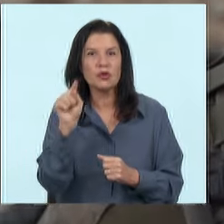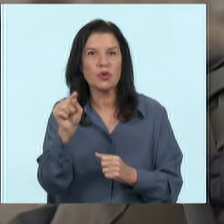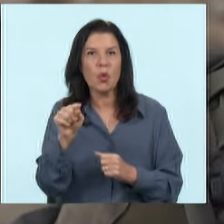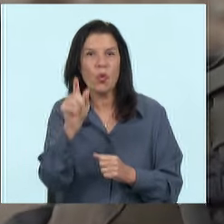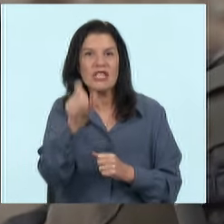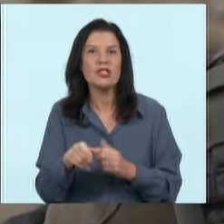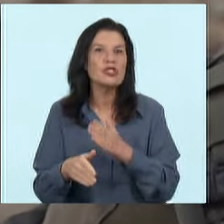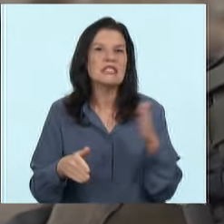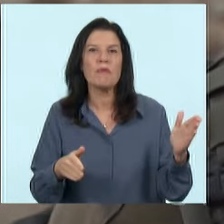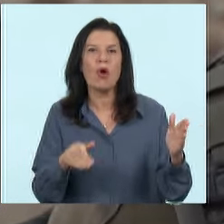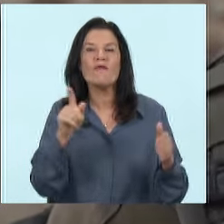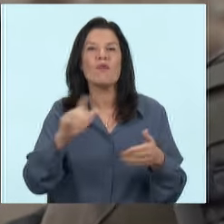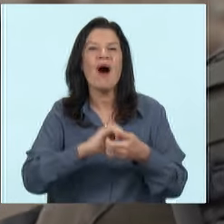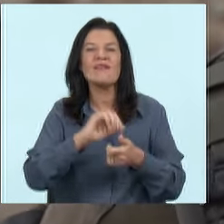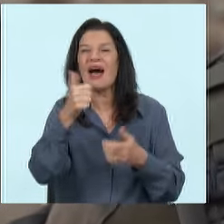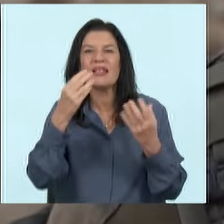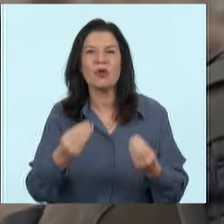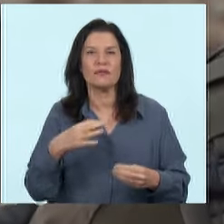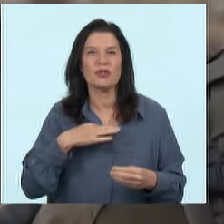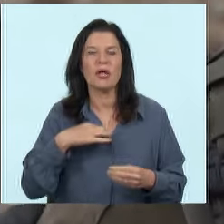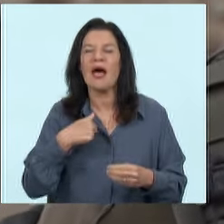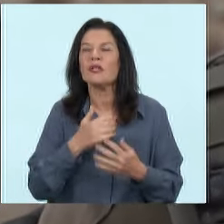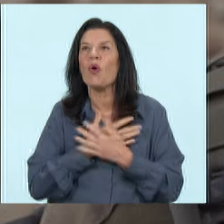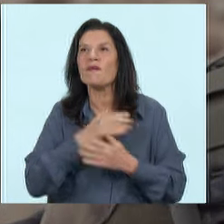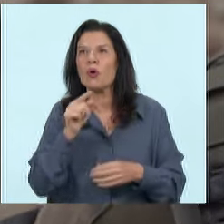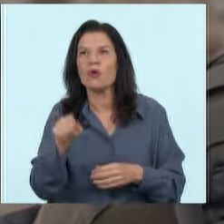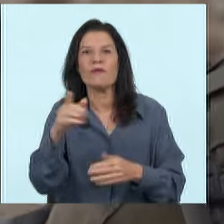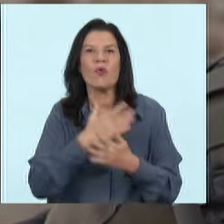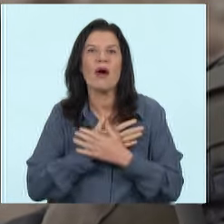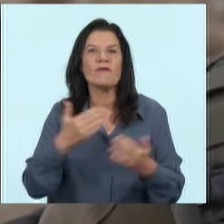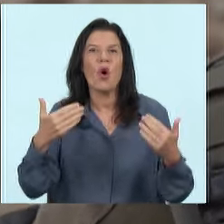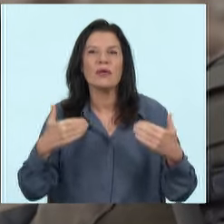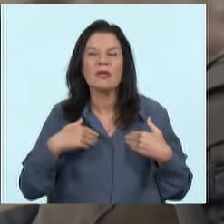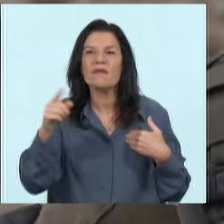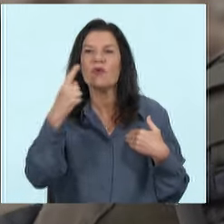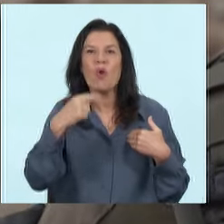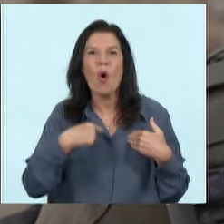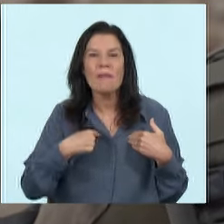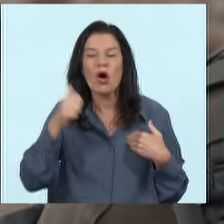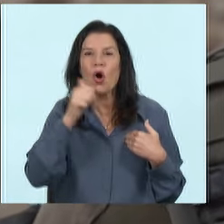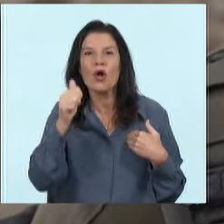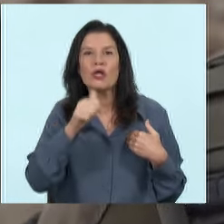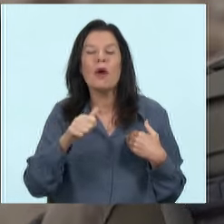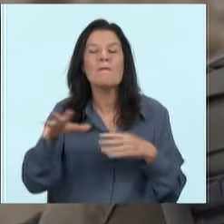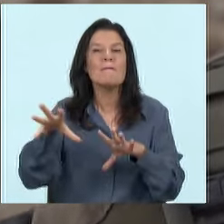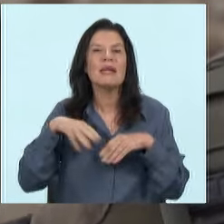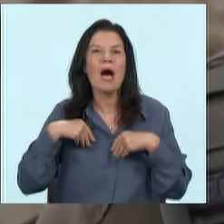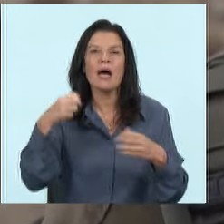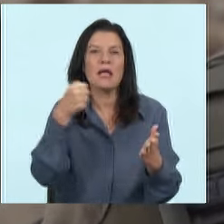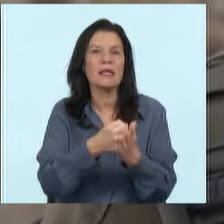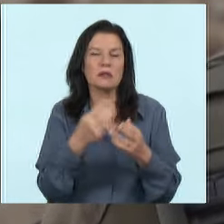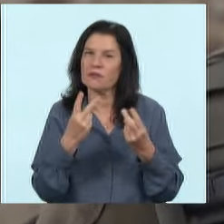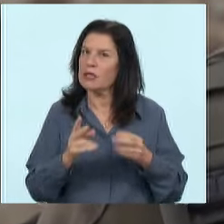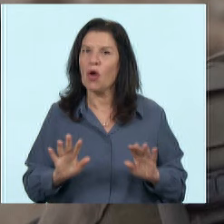הכי טוב שלי, אני אוהב אותו, הוא אוהב אותי, והוא אומר לי כל יום, אני איתך אמשיך עד הסוף, זה לא משנה. יש לי